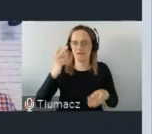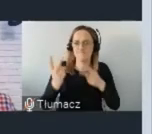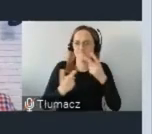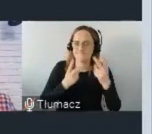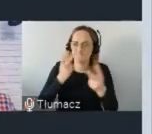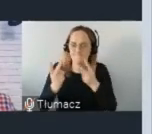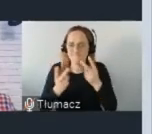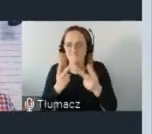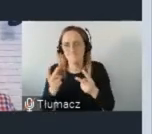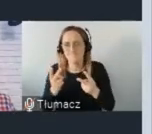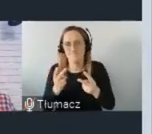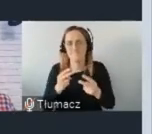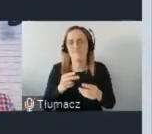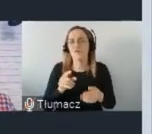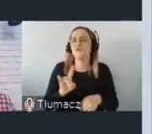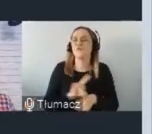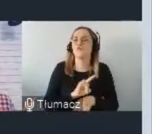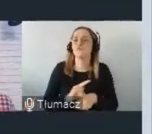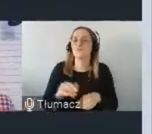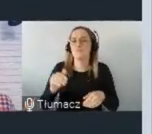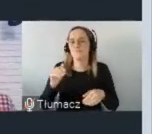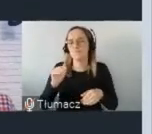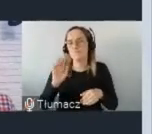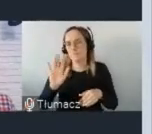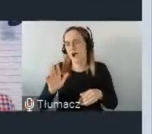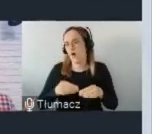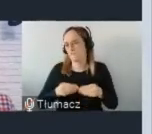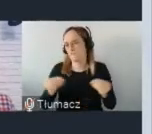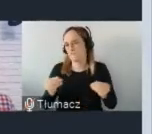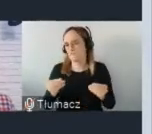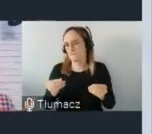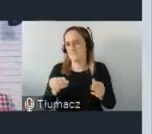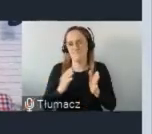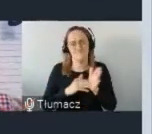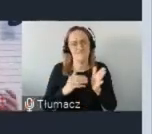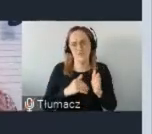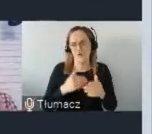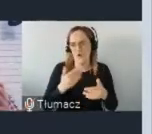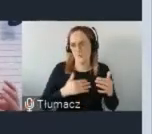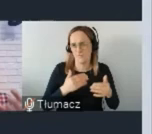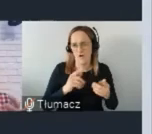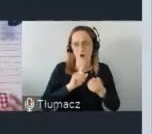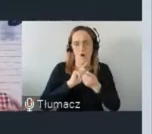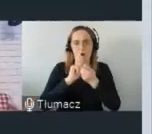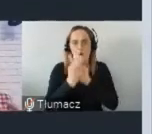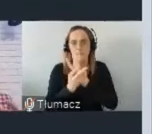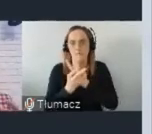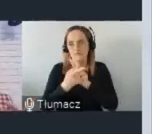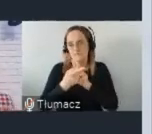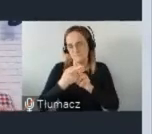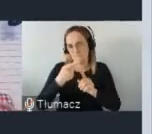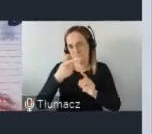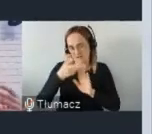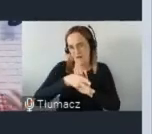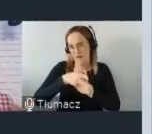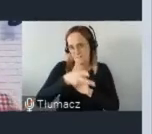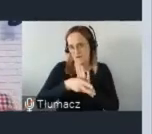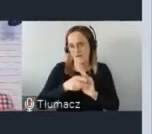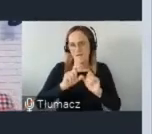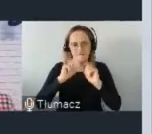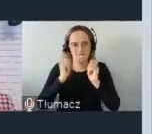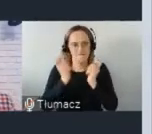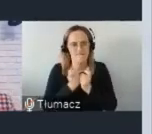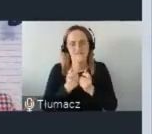w ostatnich latach rozwinął się tak, że ma możliwość nawet na zwykłych komputerach obracania kamery, tak? Czyli mamy wszystkie